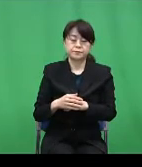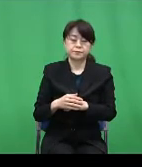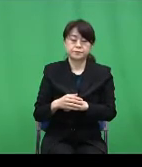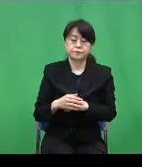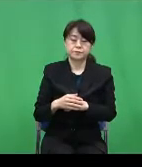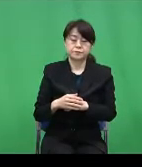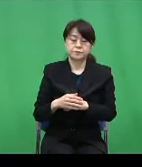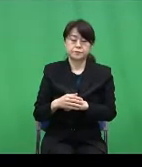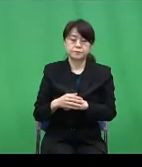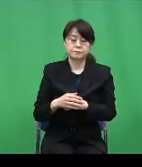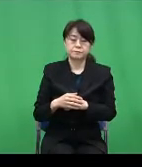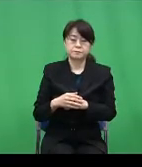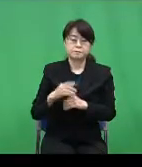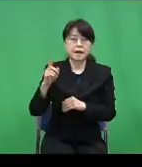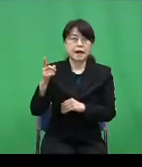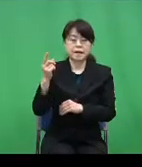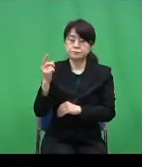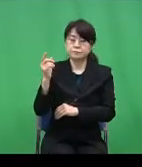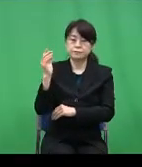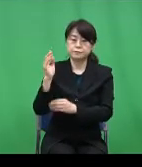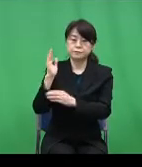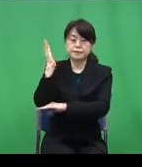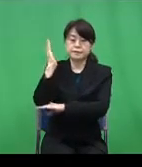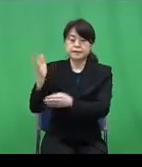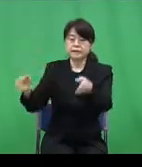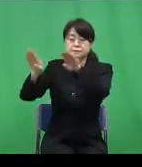ある霞が関の高官からはですね、